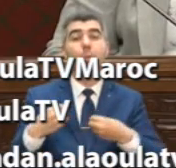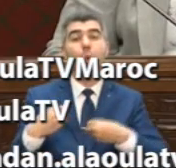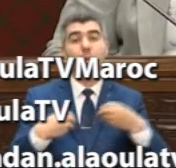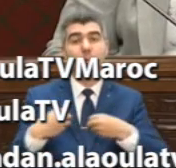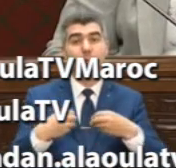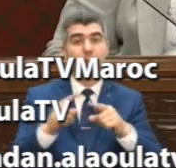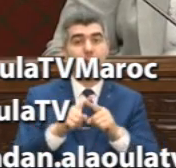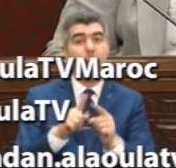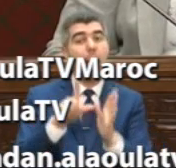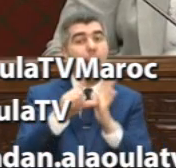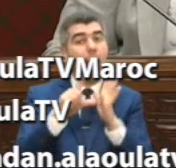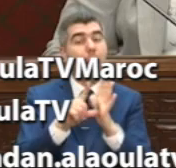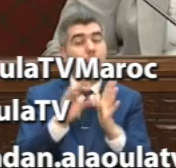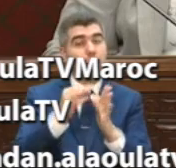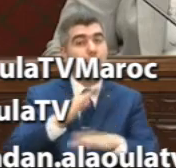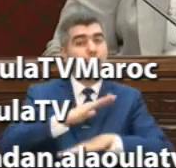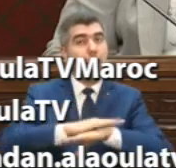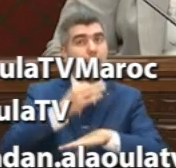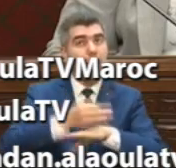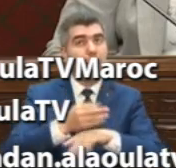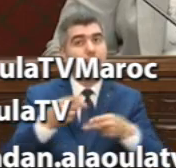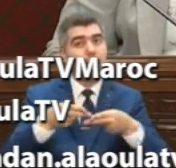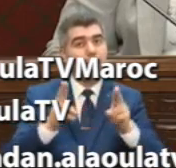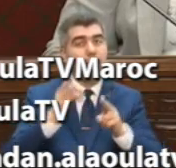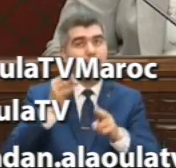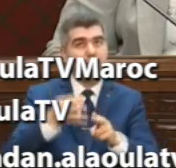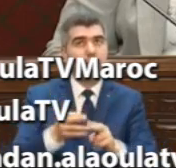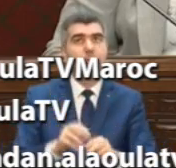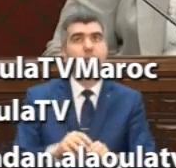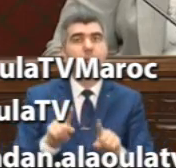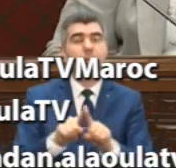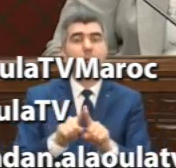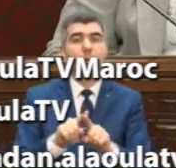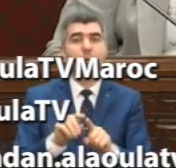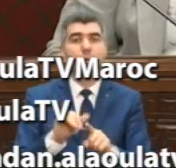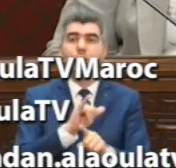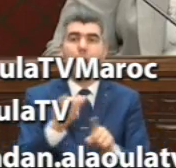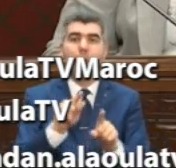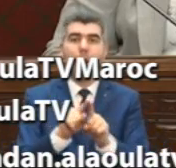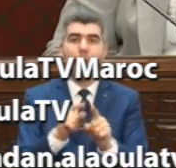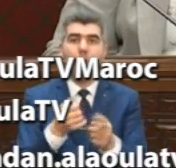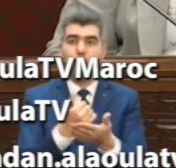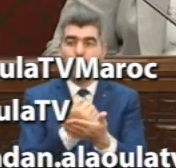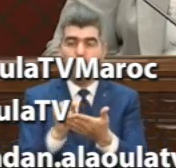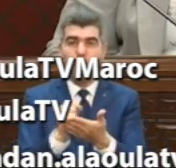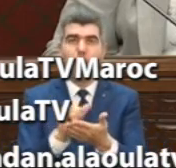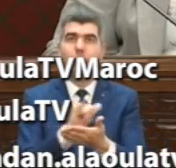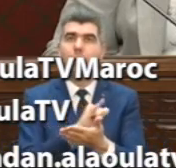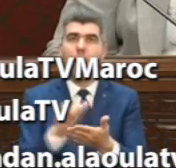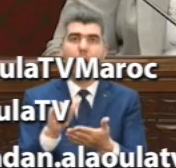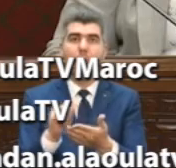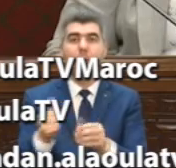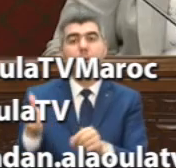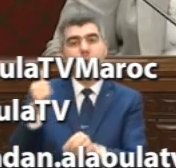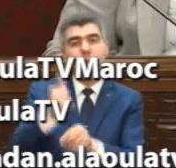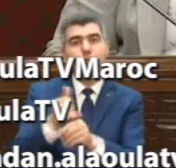قانونيه الان، المنصب ديالو مفتوح لكنه لم يعفى يمارس حتى ياتي مدير جديد.